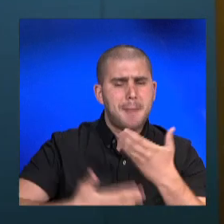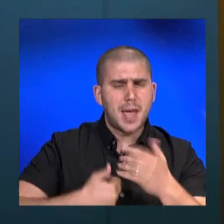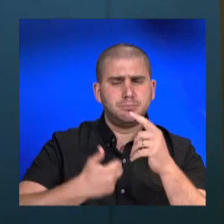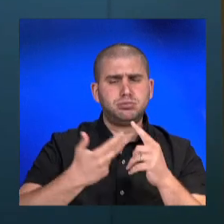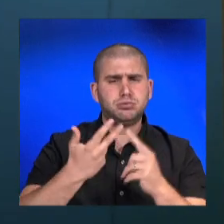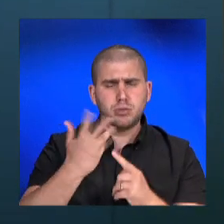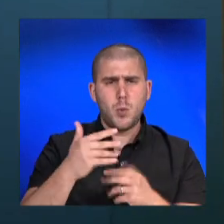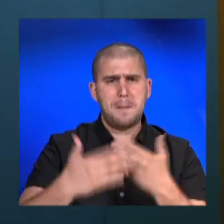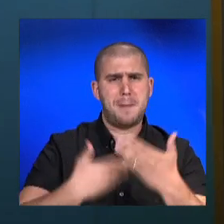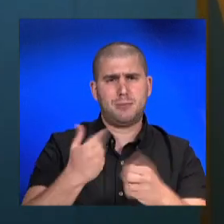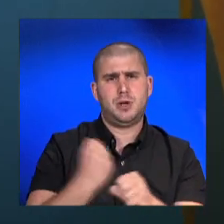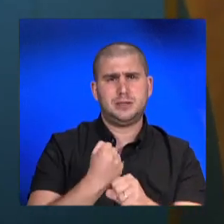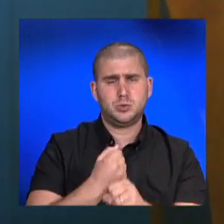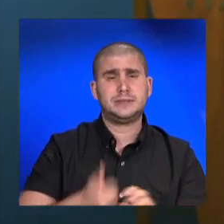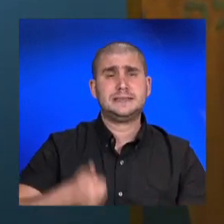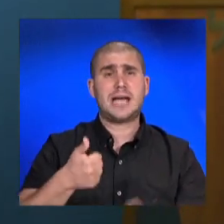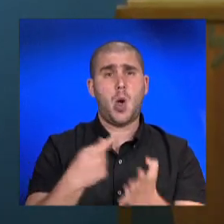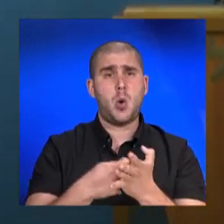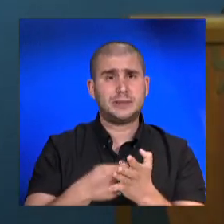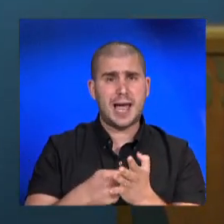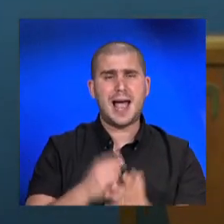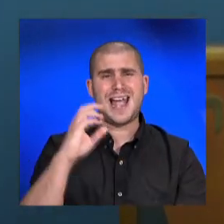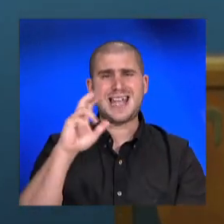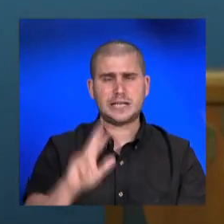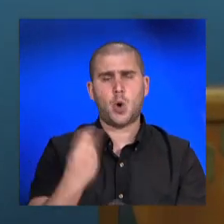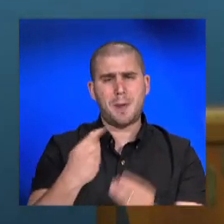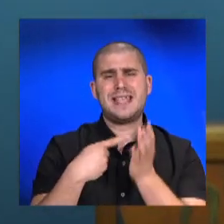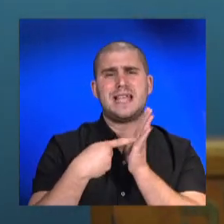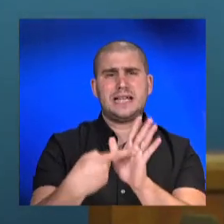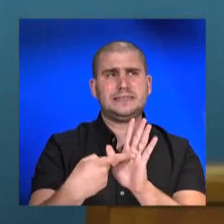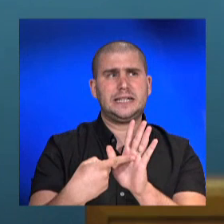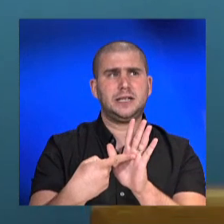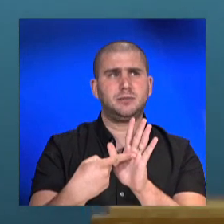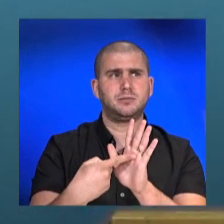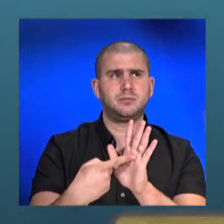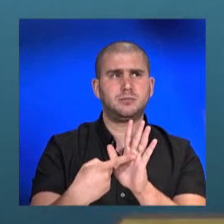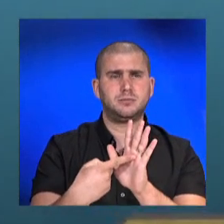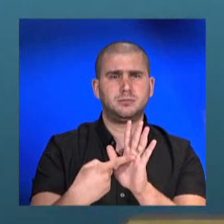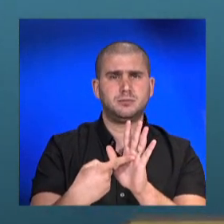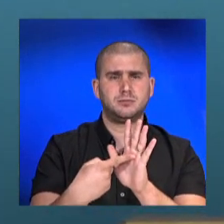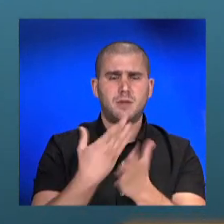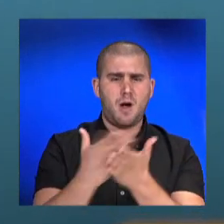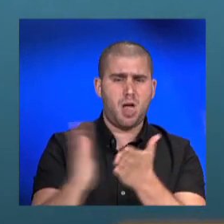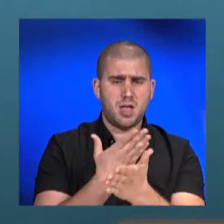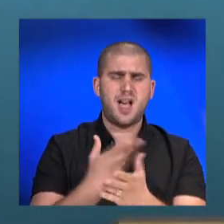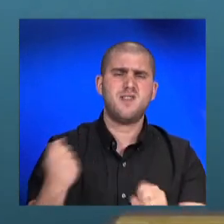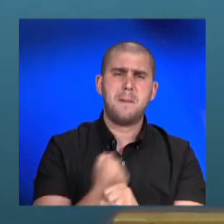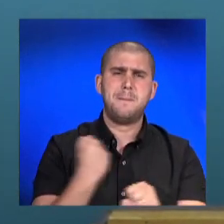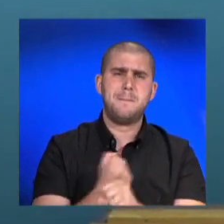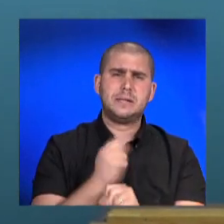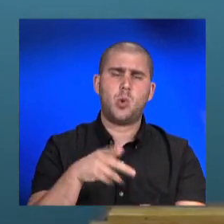שר האוצר ישראל כץ יציג מיד את ההחלטה ואת הביצוע על מענקים